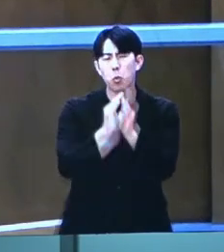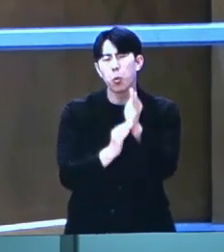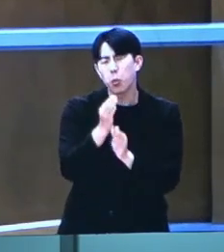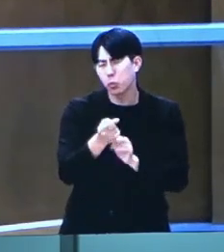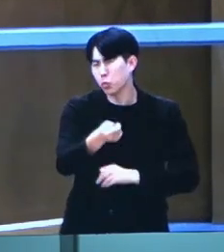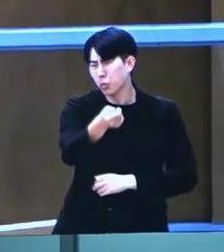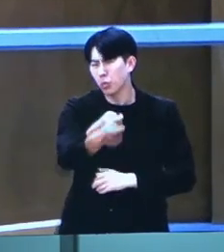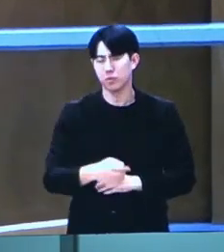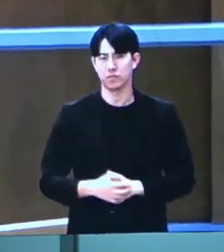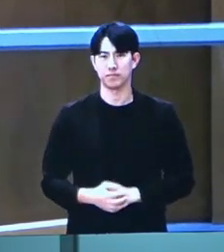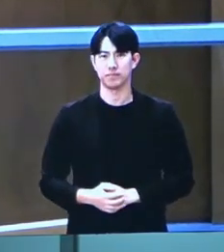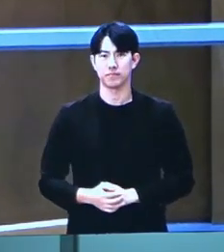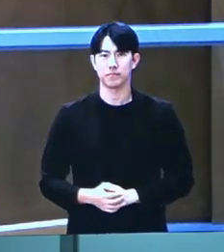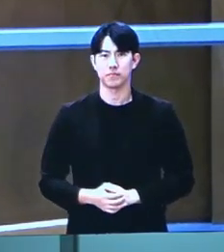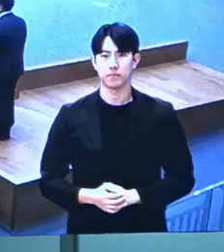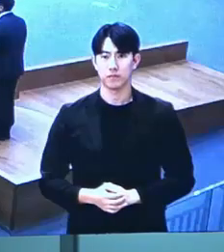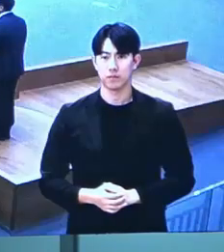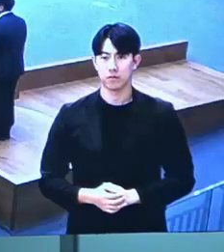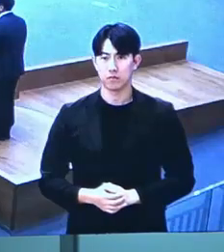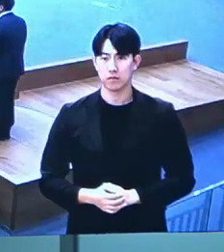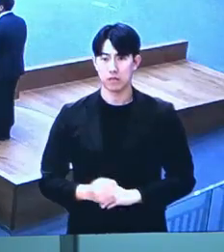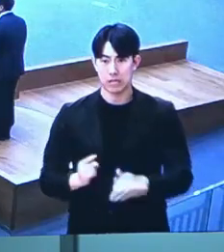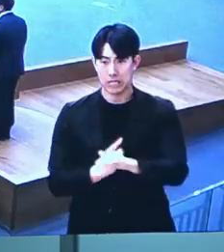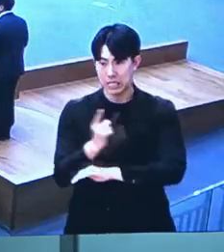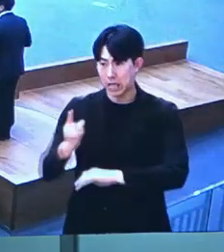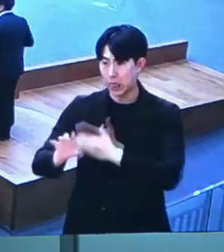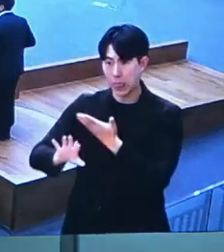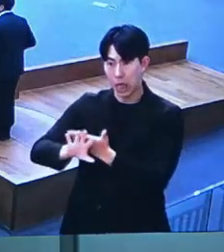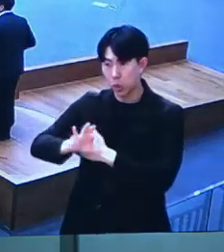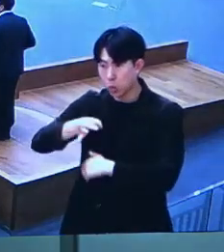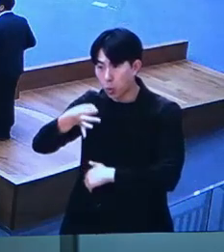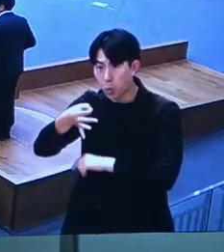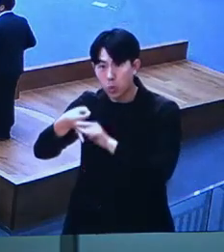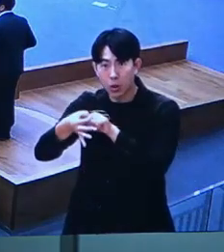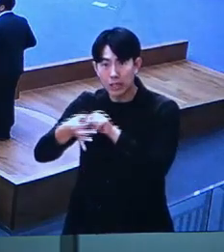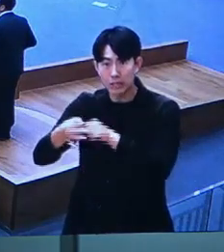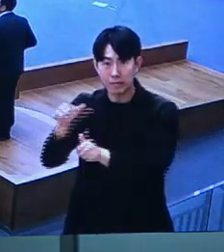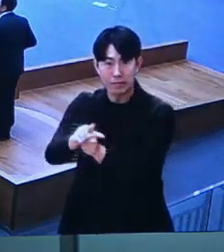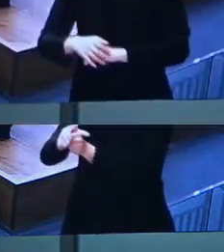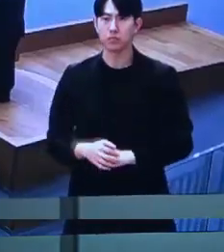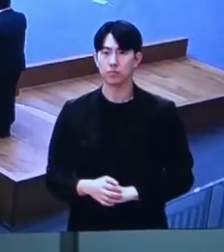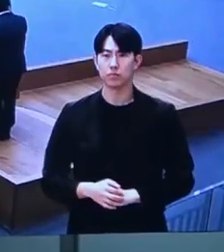것을요. 그렇다면 나머지 예산은 어디서 분담하고 있을까요?